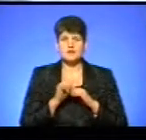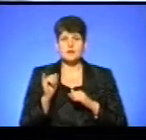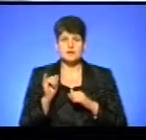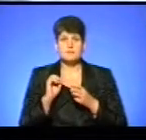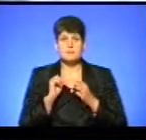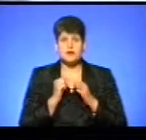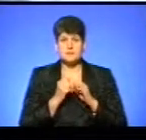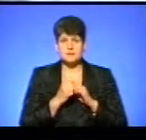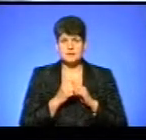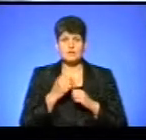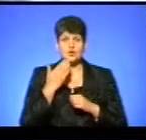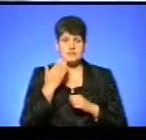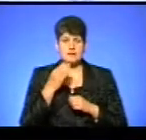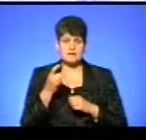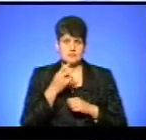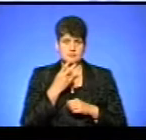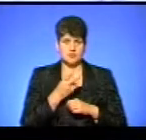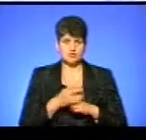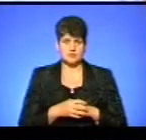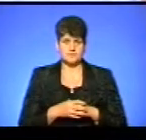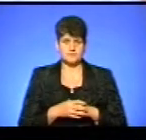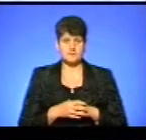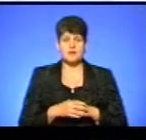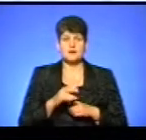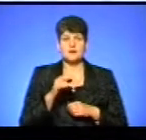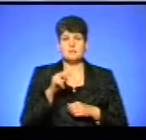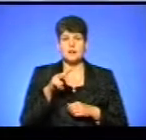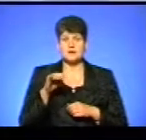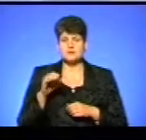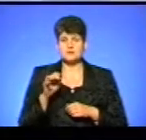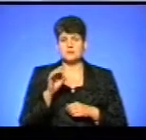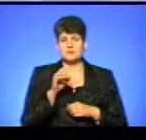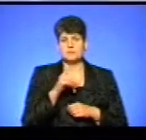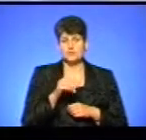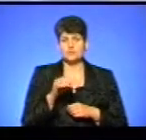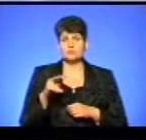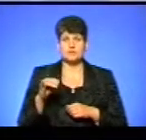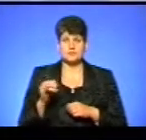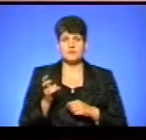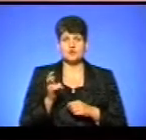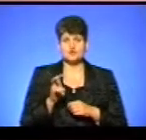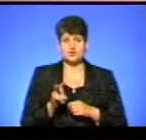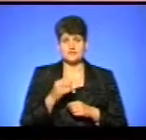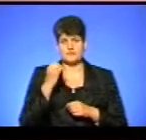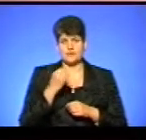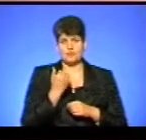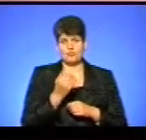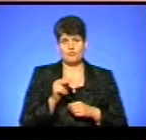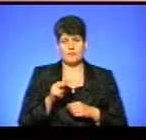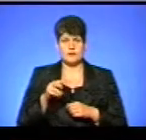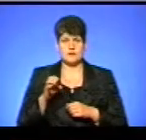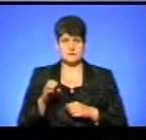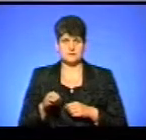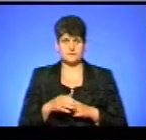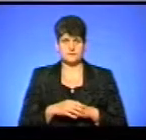як в останньому ми бачилися. Пластун Петро Лапчак розповів, завдяки Віктору Гурняку прийшов в Пласт. І таким нагадуванням про